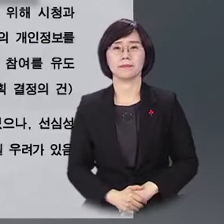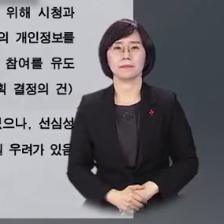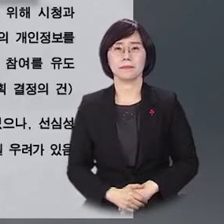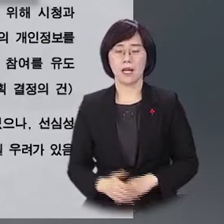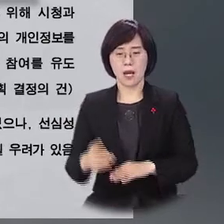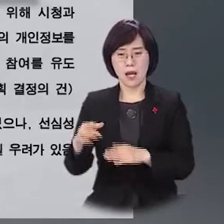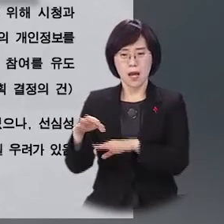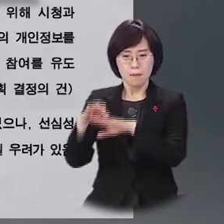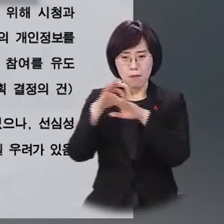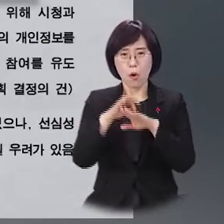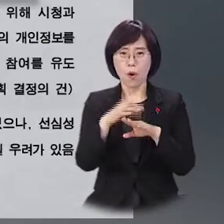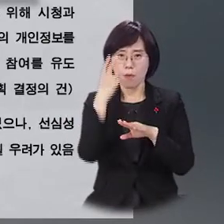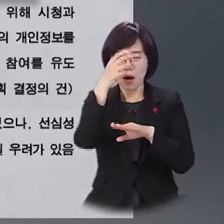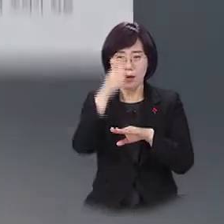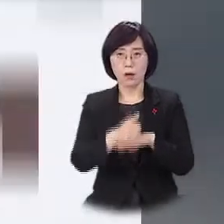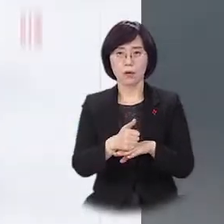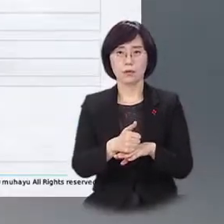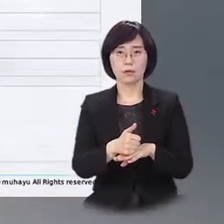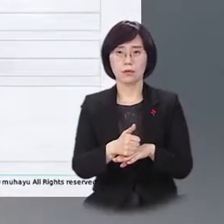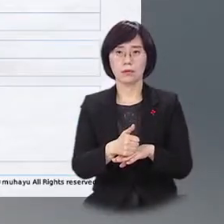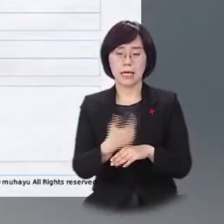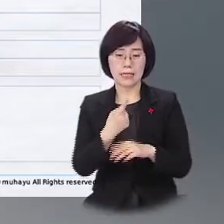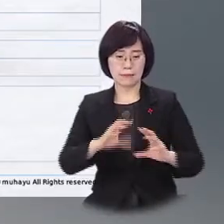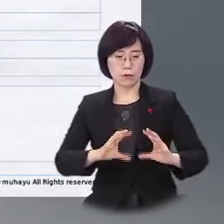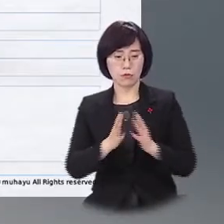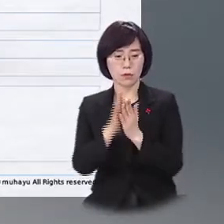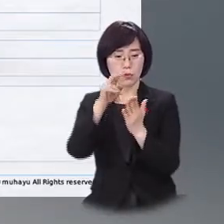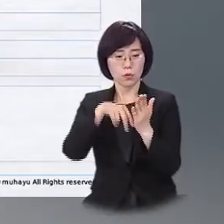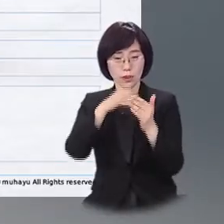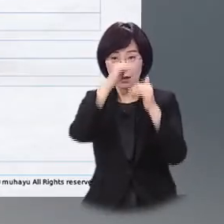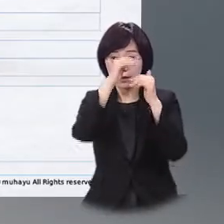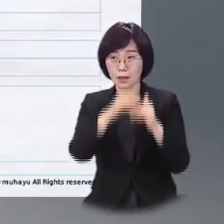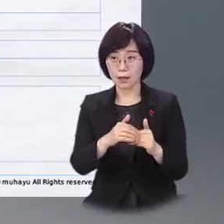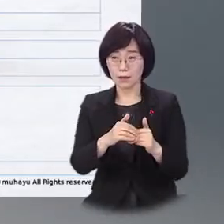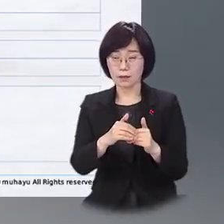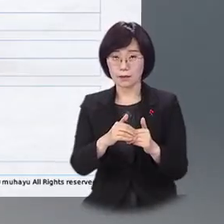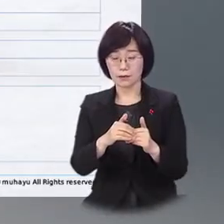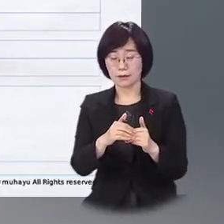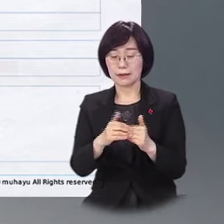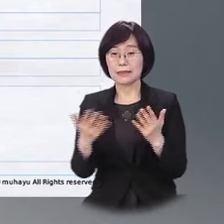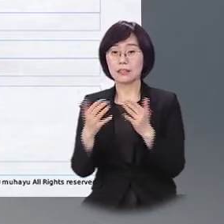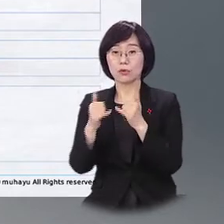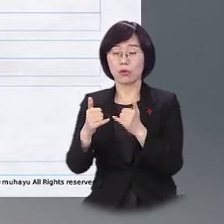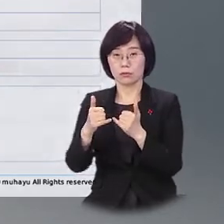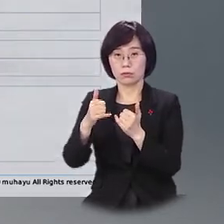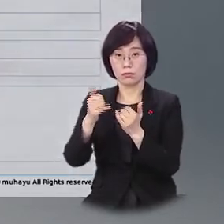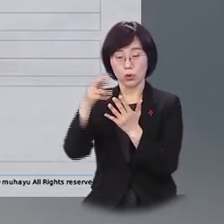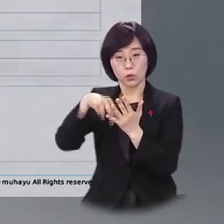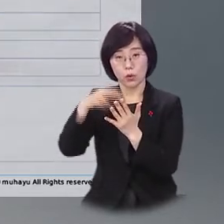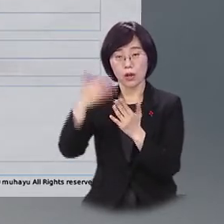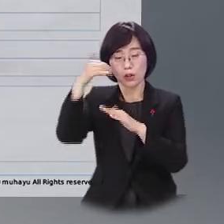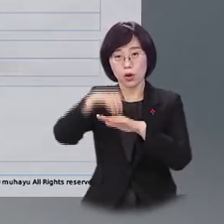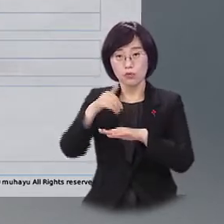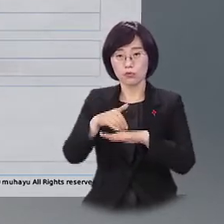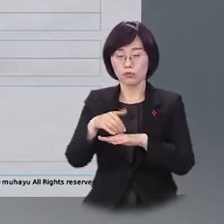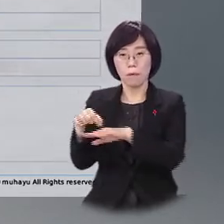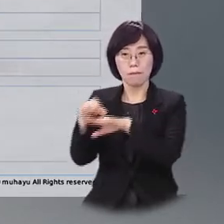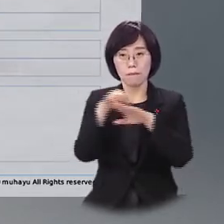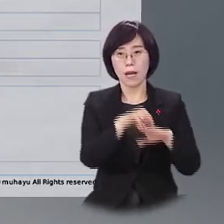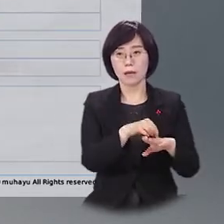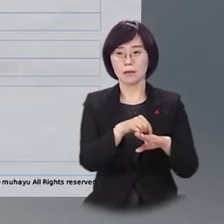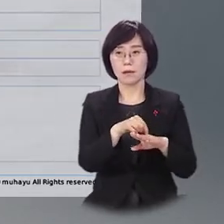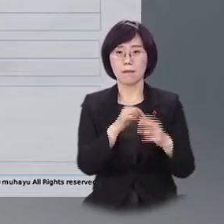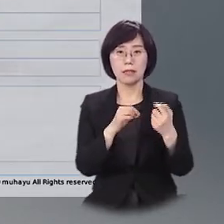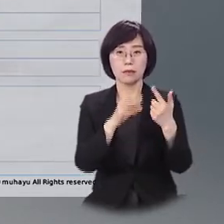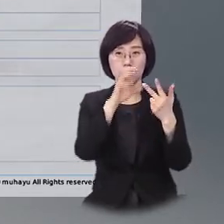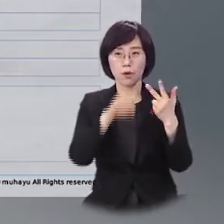표절 심의 사이트에서 분석해보니 스페인 국립도서관은 도서관 직원 연수 보고서 표절률이 87%,